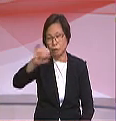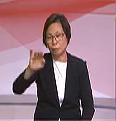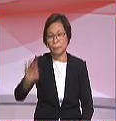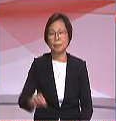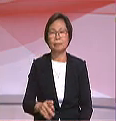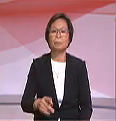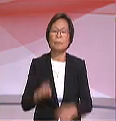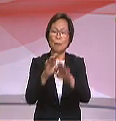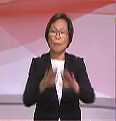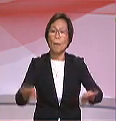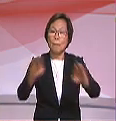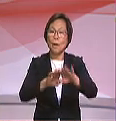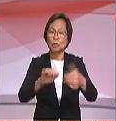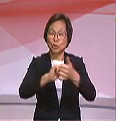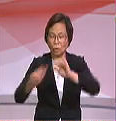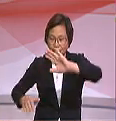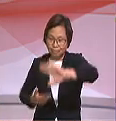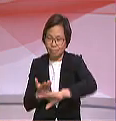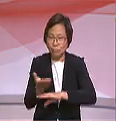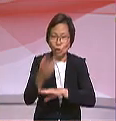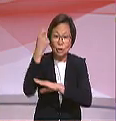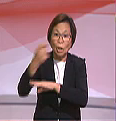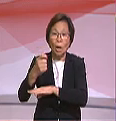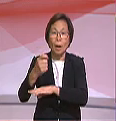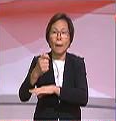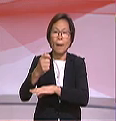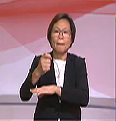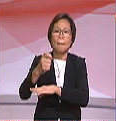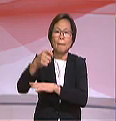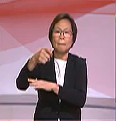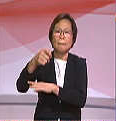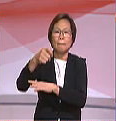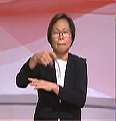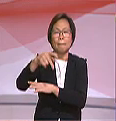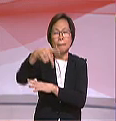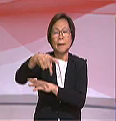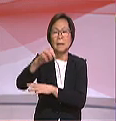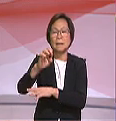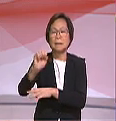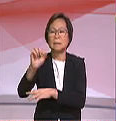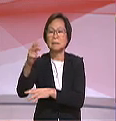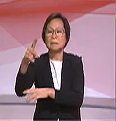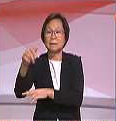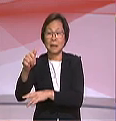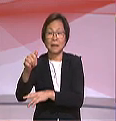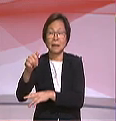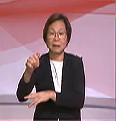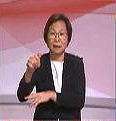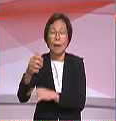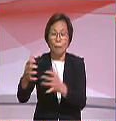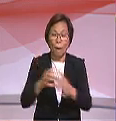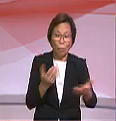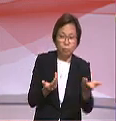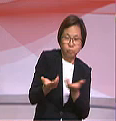Ayo kita ke perkembangan suka Sheila Ada sosok Agung kebetulan sila kebangsaan Malaysia pustaka.com agak Sultan Ahmad syaikhu